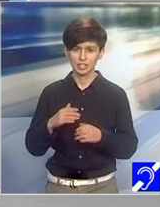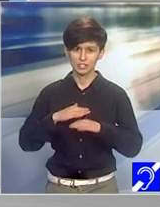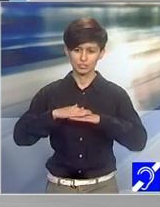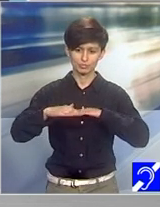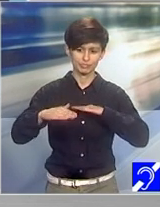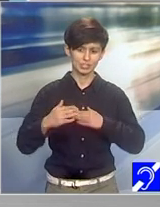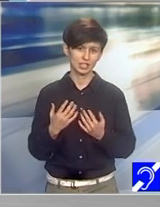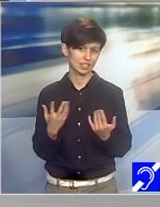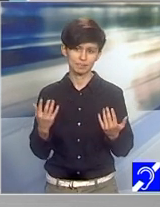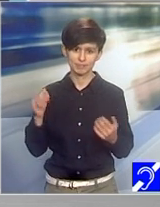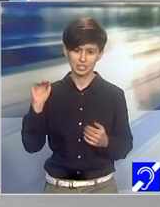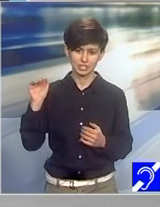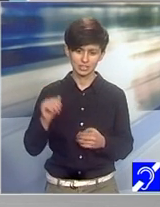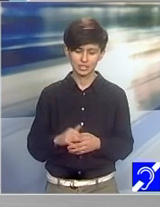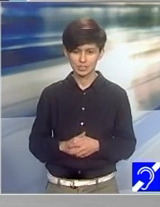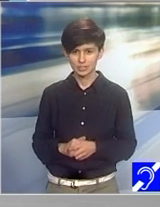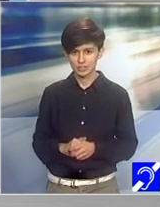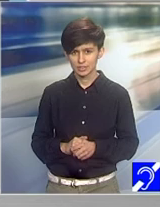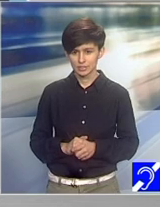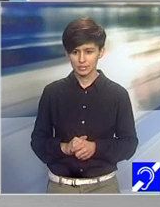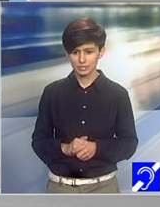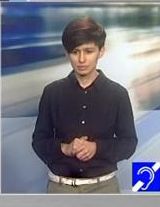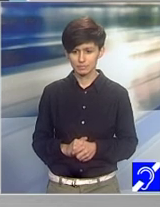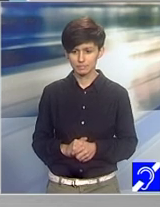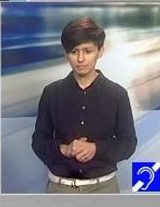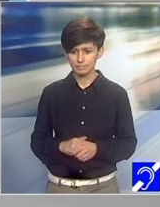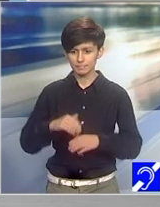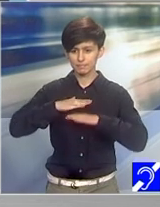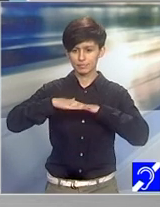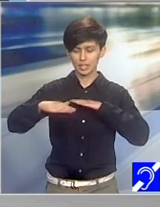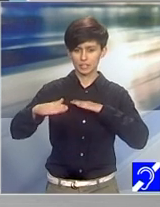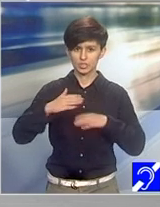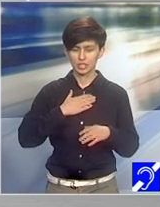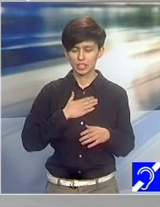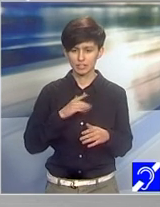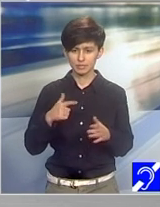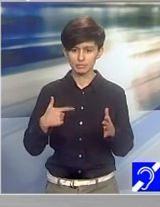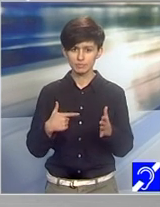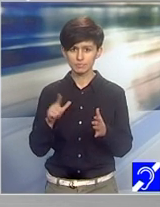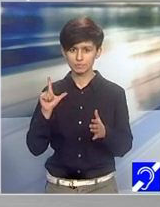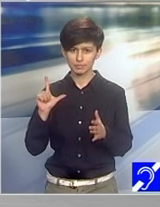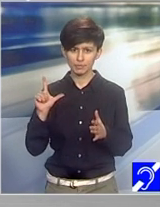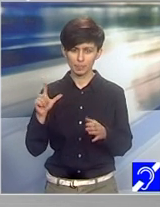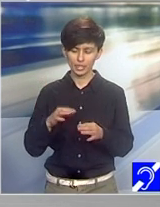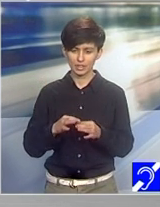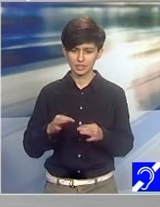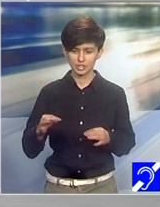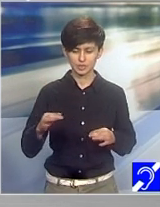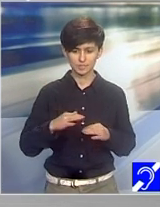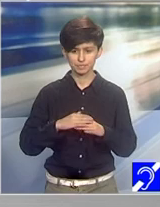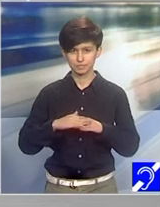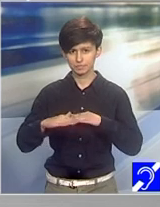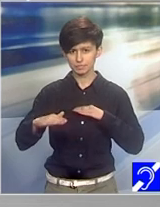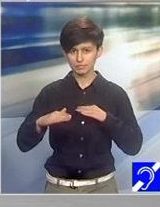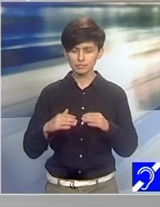Ce spațiu aveți la dispoziție la acest moment? Ca și teren, avem 2 hectare de teren. Ca și spațiu